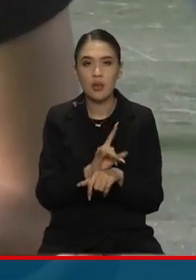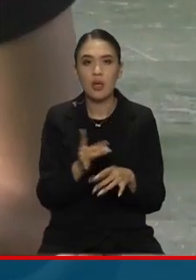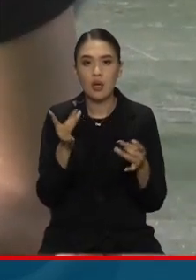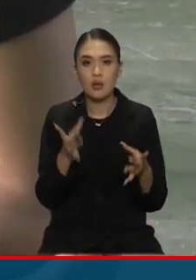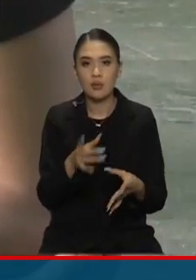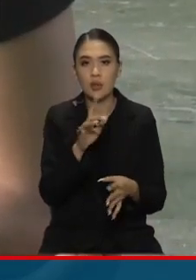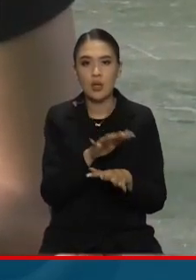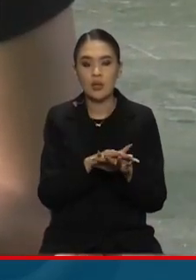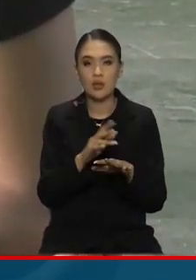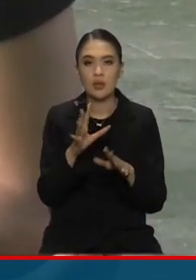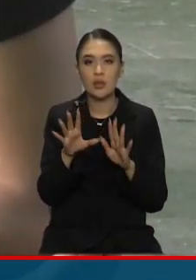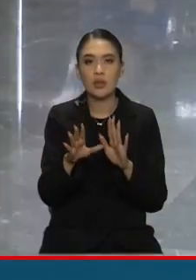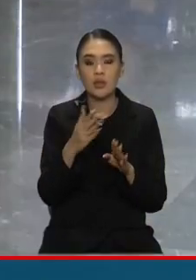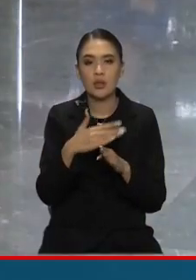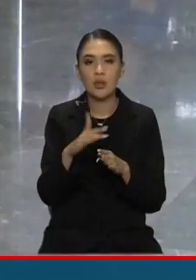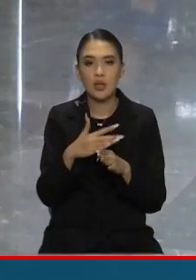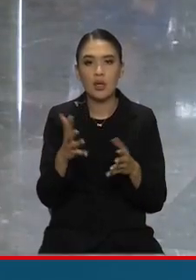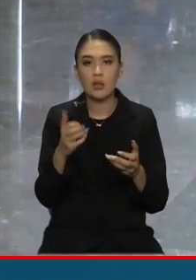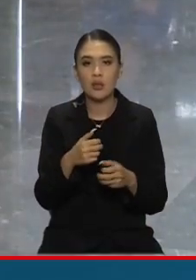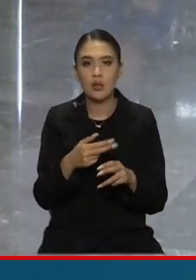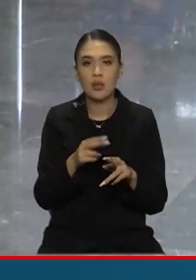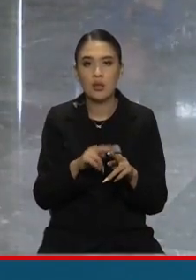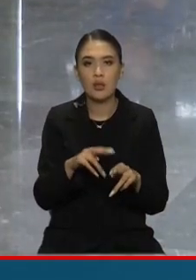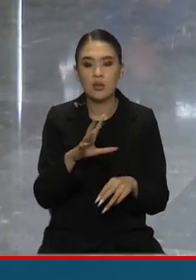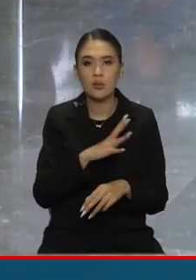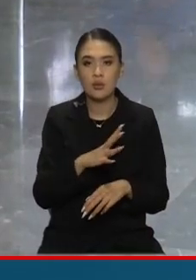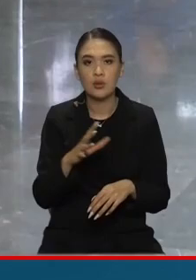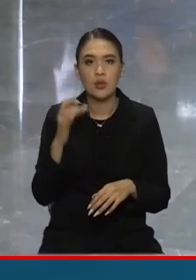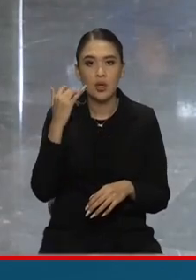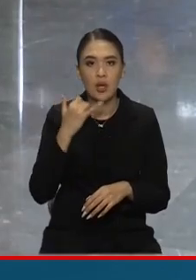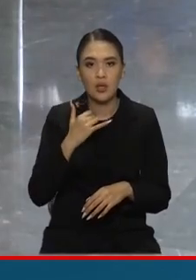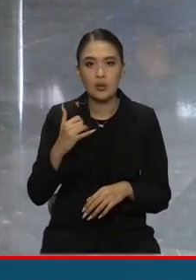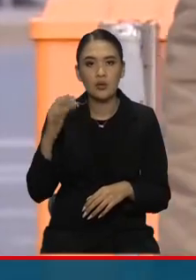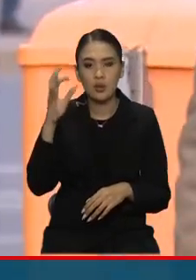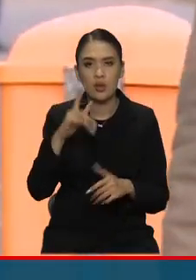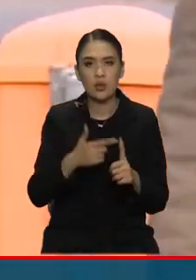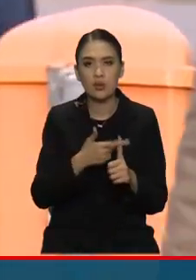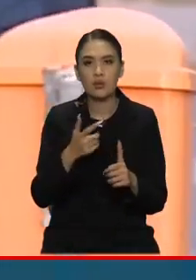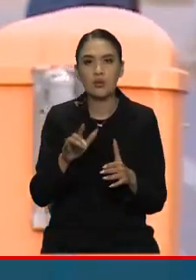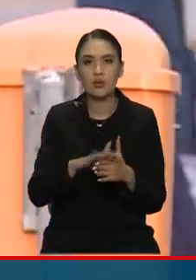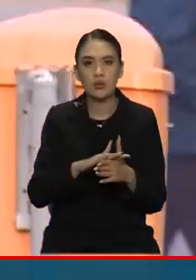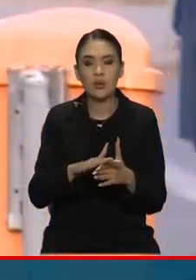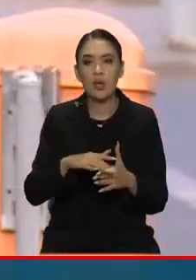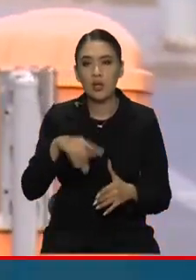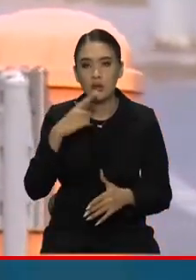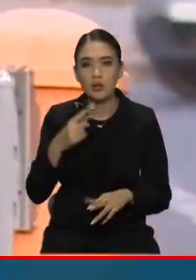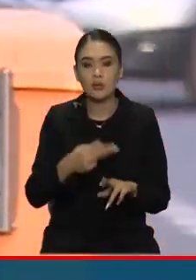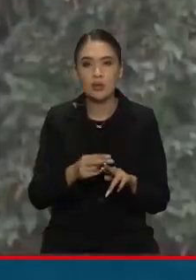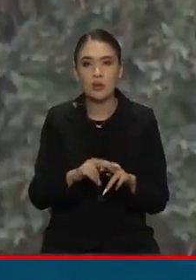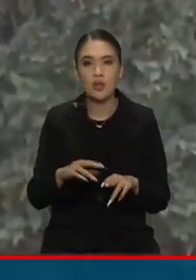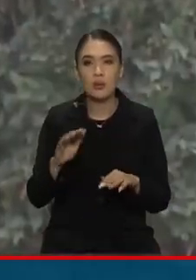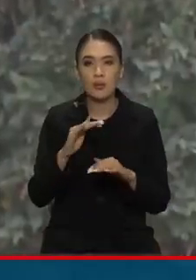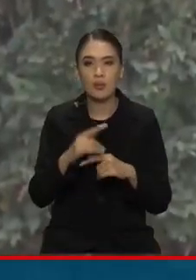халықтың атынан несие алады. Мысалы, ақжаулықта жерлерімізге қоңырау шалып, аты жөнін айтып, немерелерінің атын,